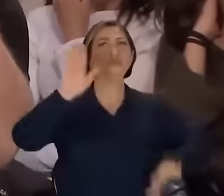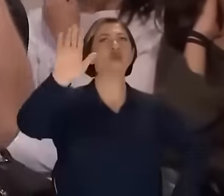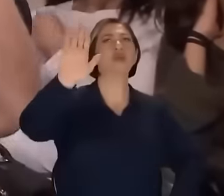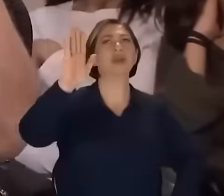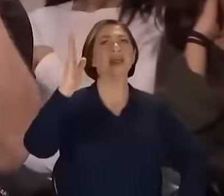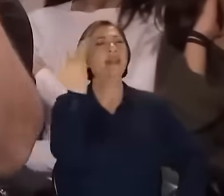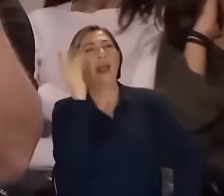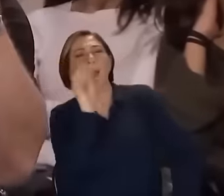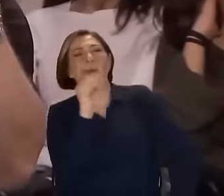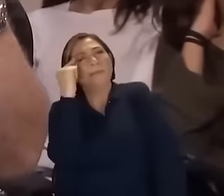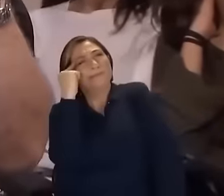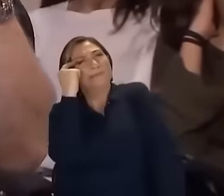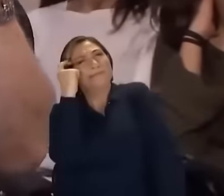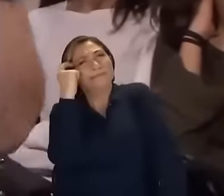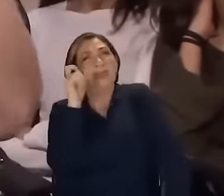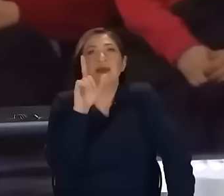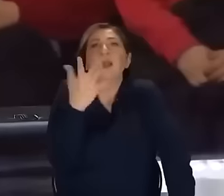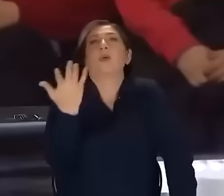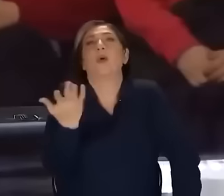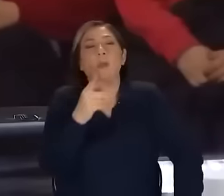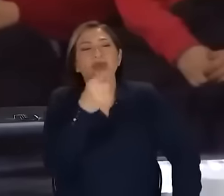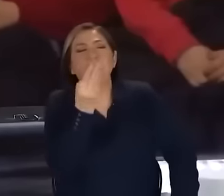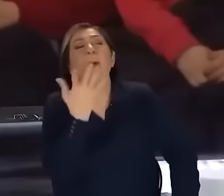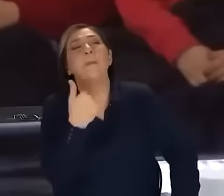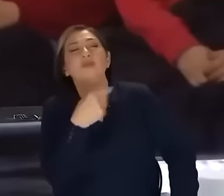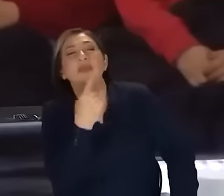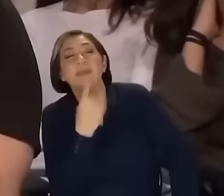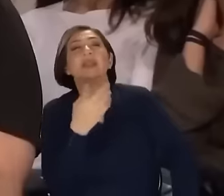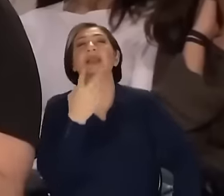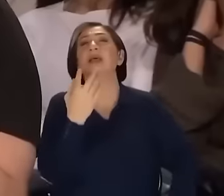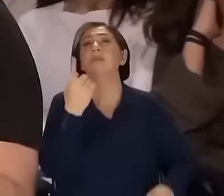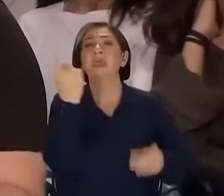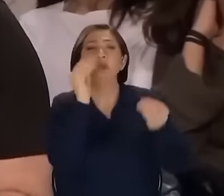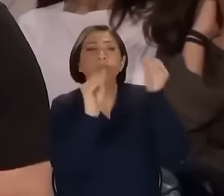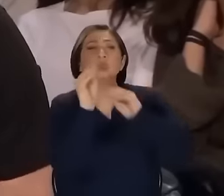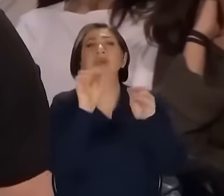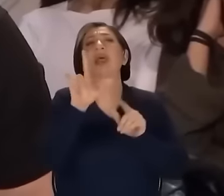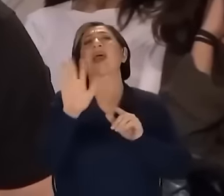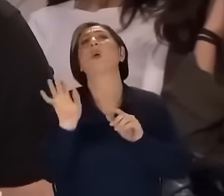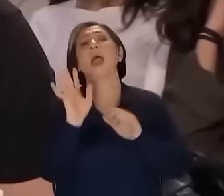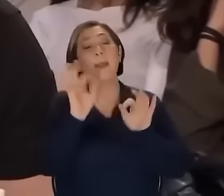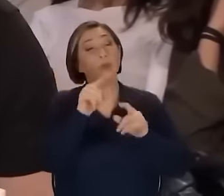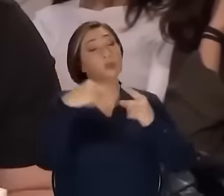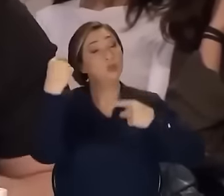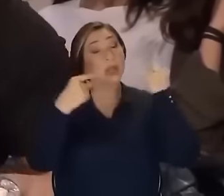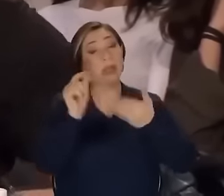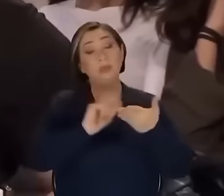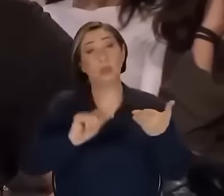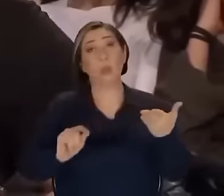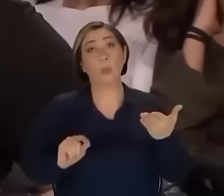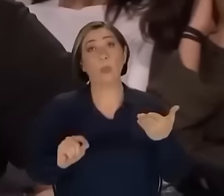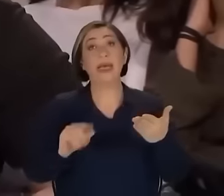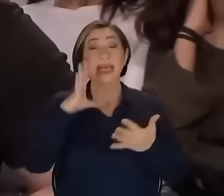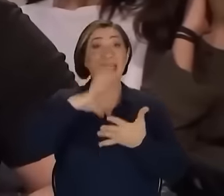lan ne ekleyeyim ben buna? Bu böyle çıktı ama ben buna diyeyim ki falan diye bir süs değil. Hep bunları düşünerek yazıyorum.